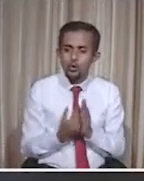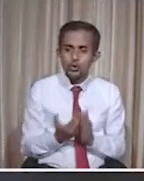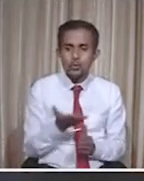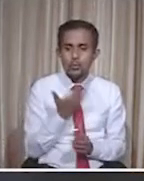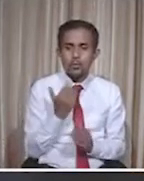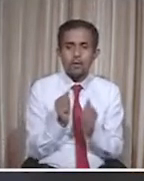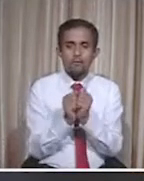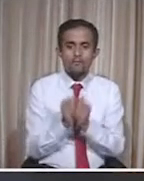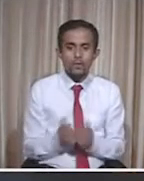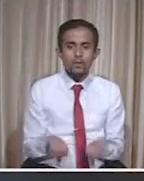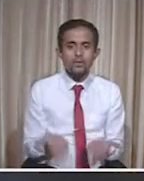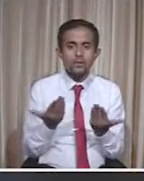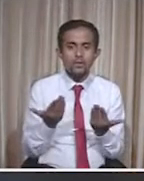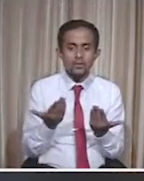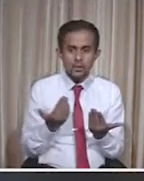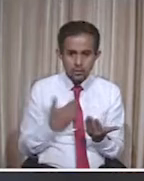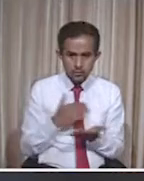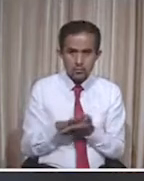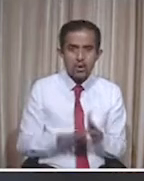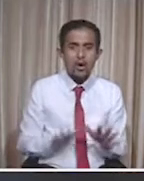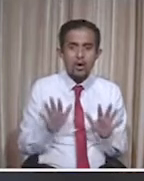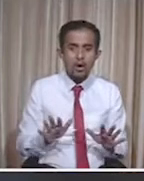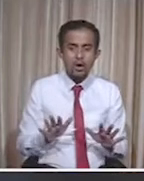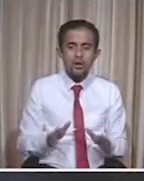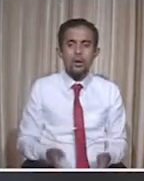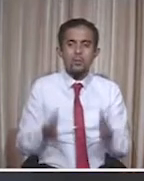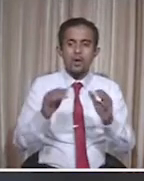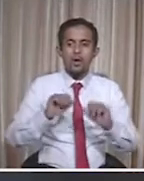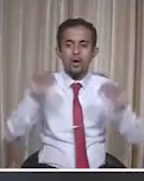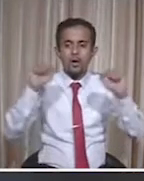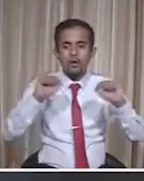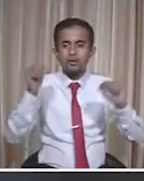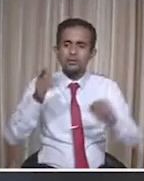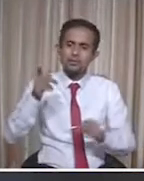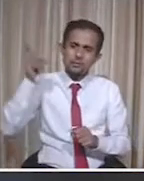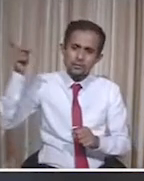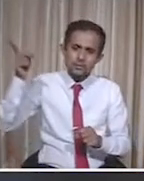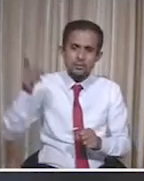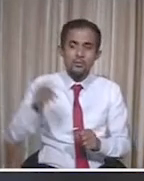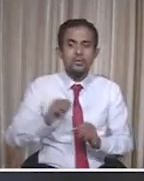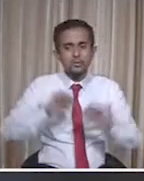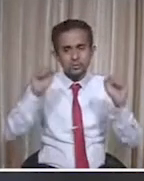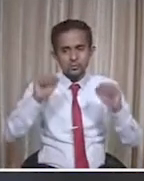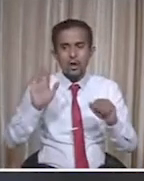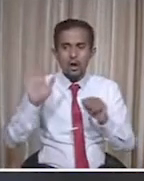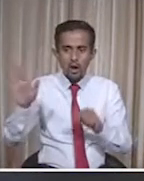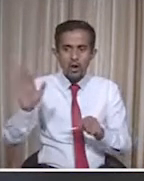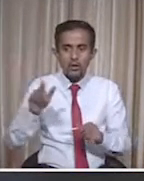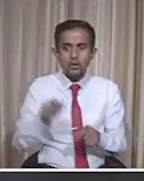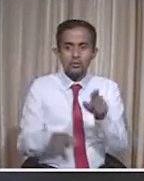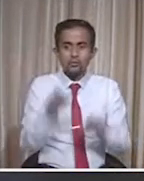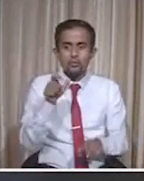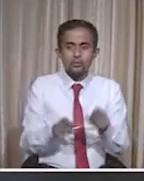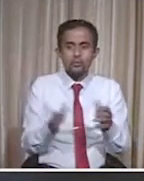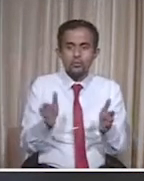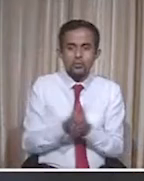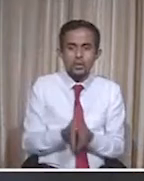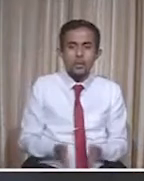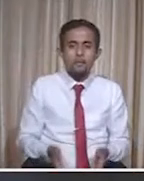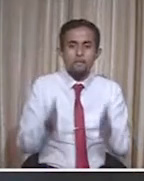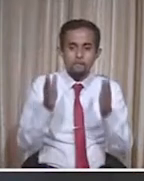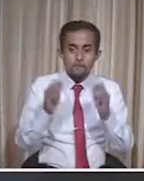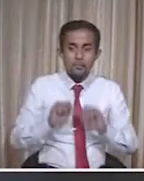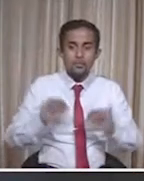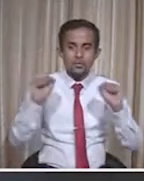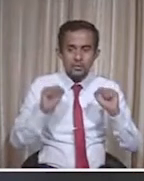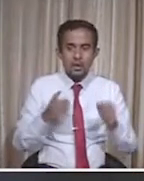පුළුවන් ක්‍රියාමාර්ගය අපි ගම්මු. අපි එතනටත් සූදානම්. මහපාරේ අරගලයේ මහපාරේ සටන අපි ඒ අරගලෙත් ඉන්නවා. ජනතාවත් එක්ක මහපාරේ